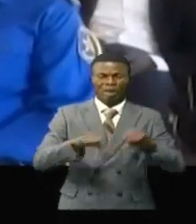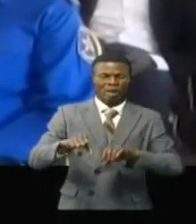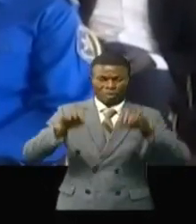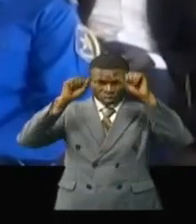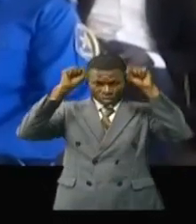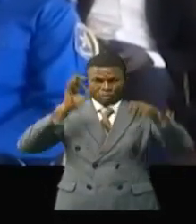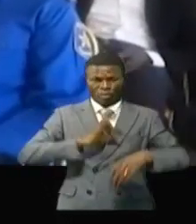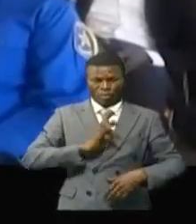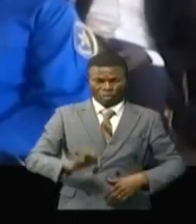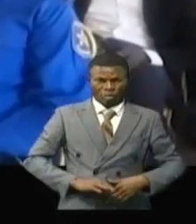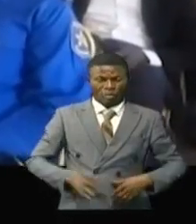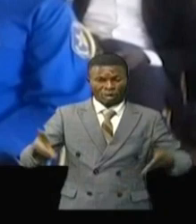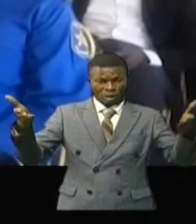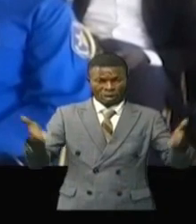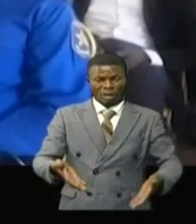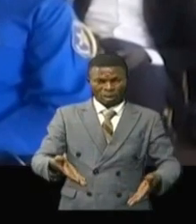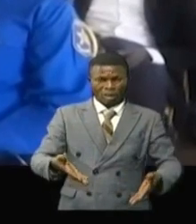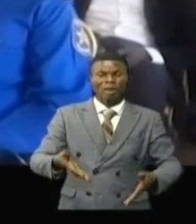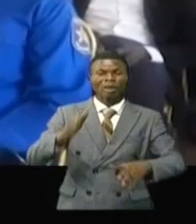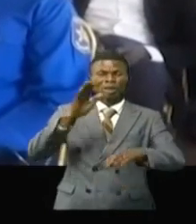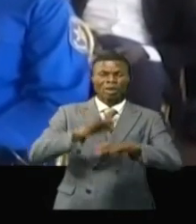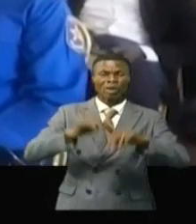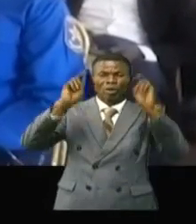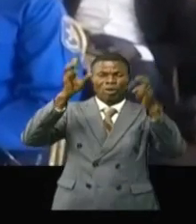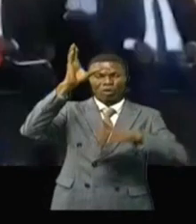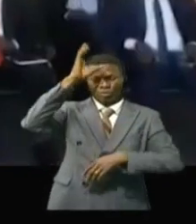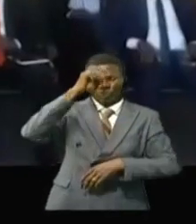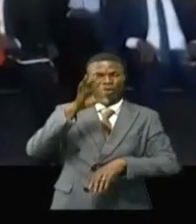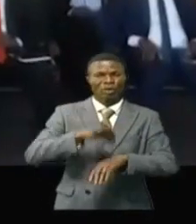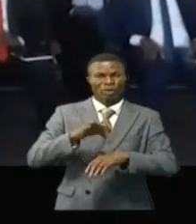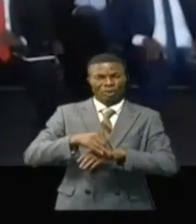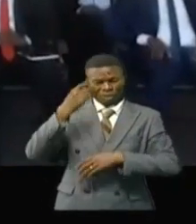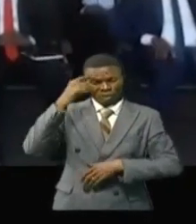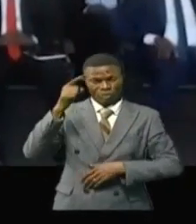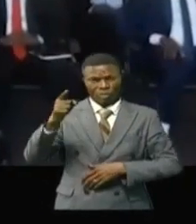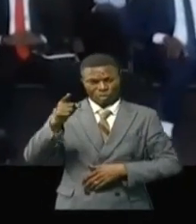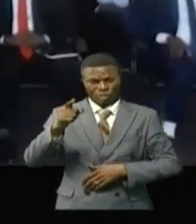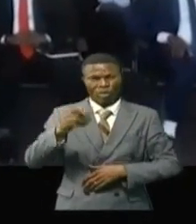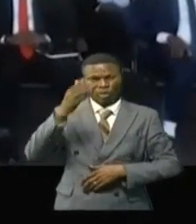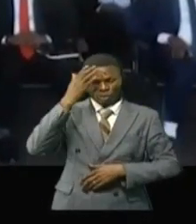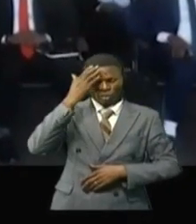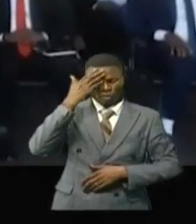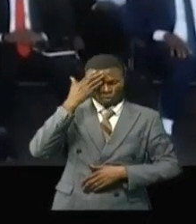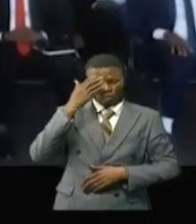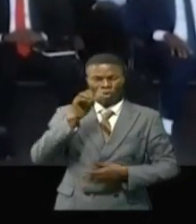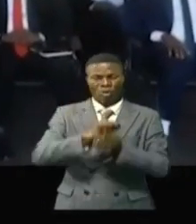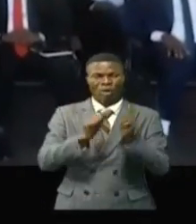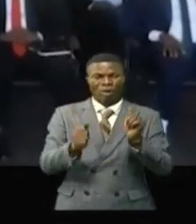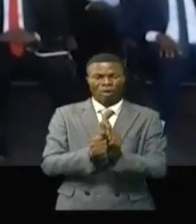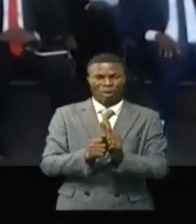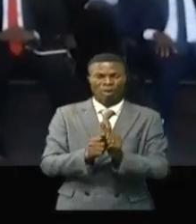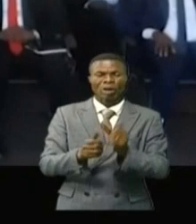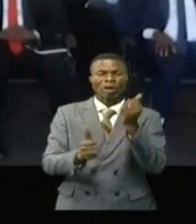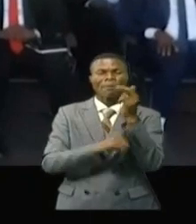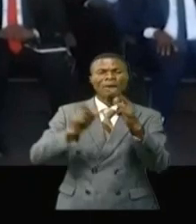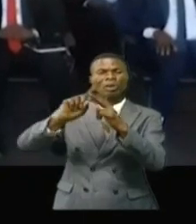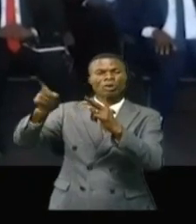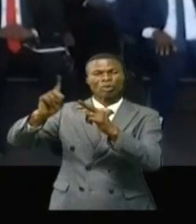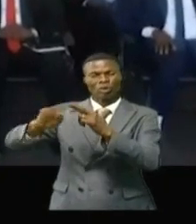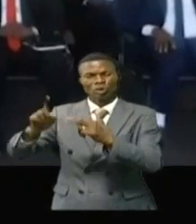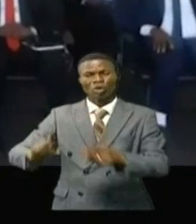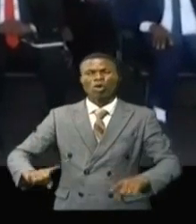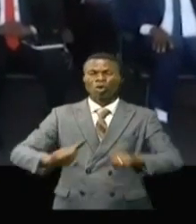l'État. Sa présence dans la ville de Bandundu est une occasion pour lui de changer autour de la question de déplacer victimes du